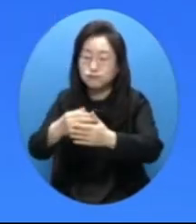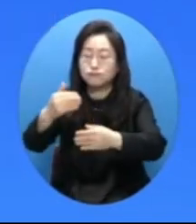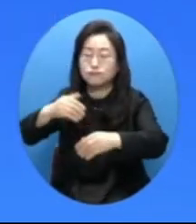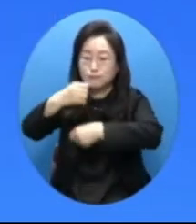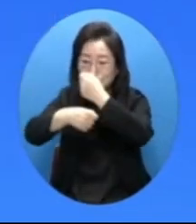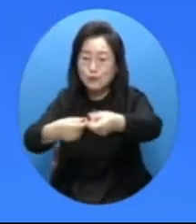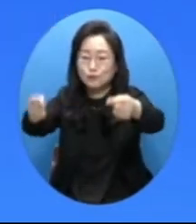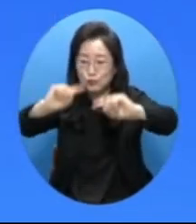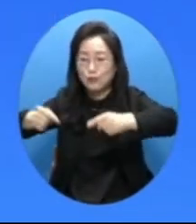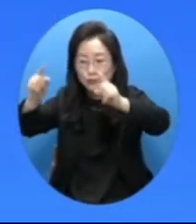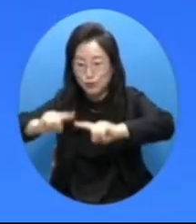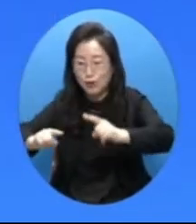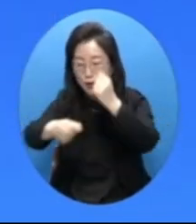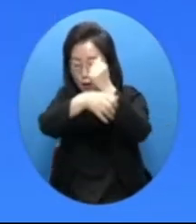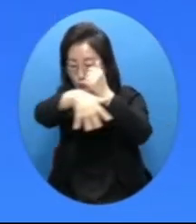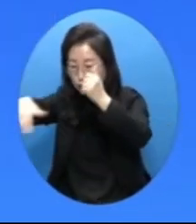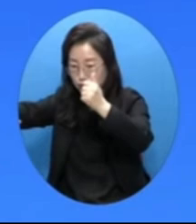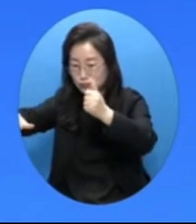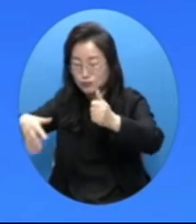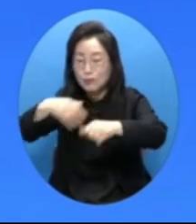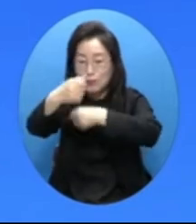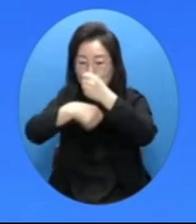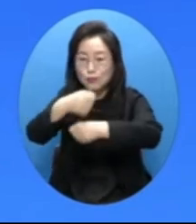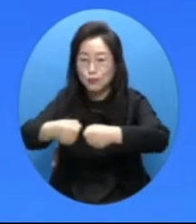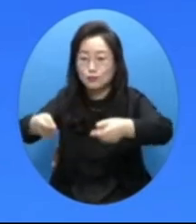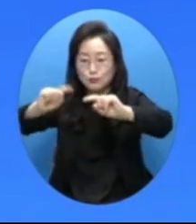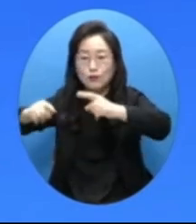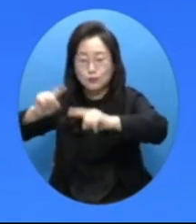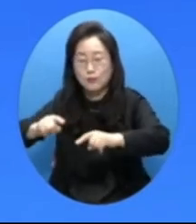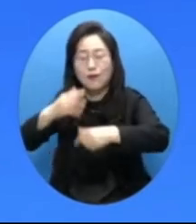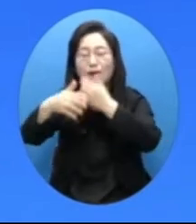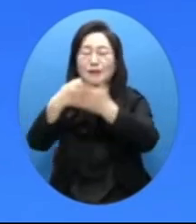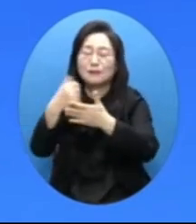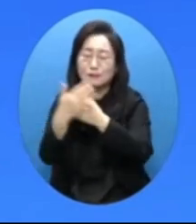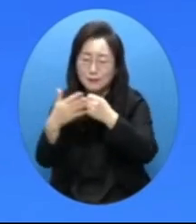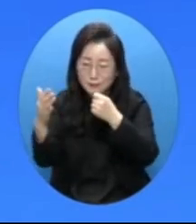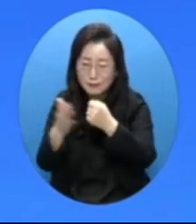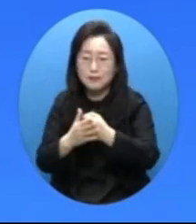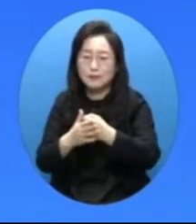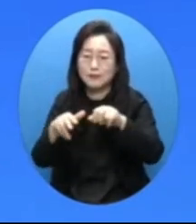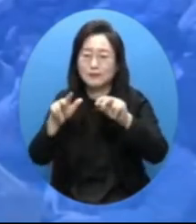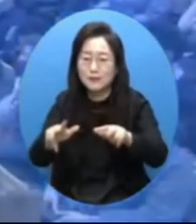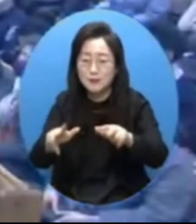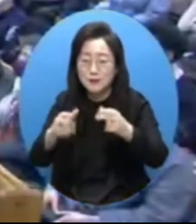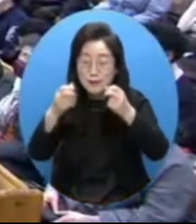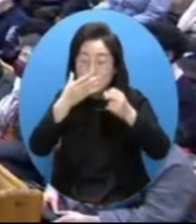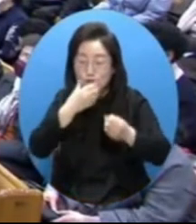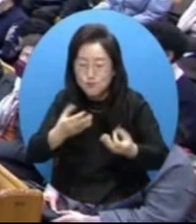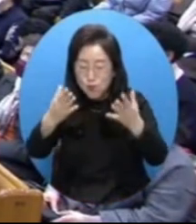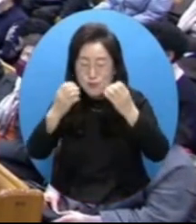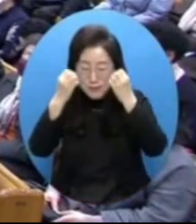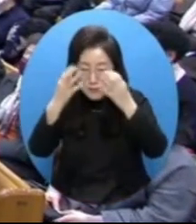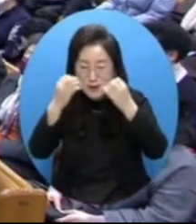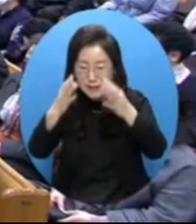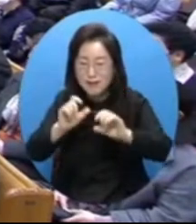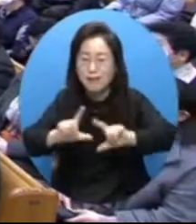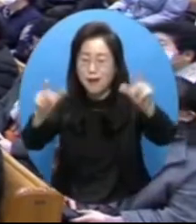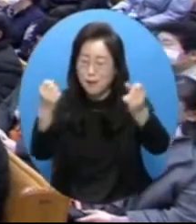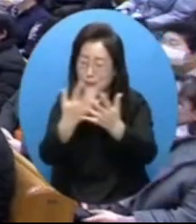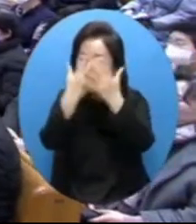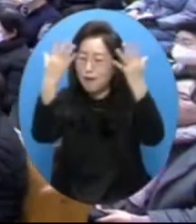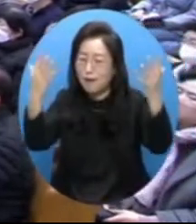부초성전에서도 예배드리고 있는데 하나님의 은혜인 것입니다 이제 우리에게 축복의 날이 밝았습니다